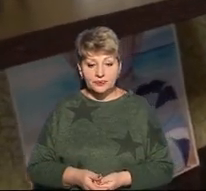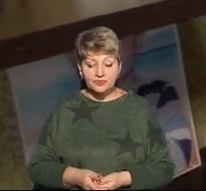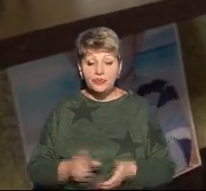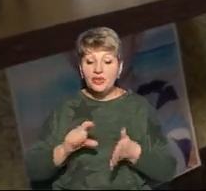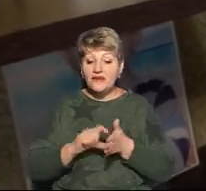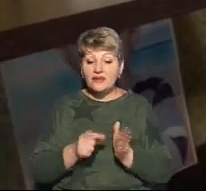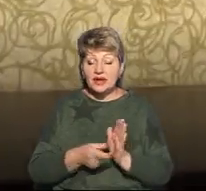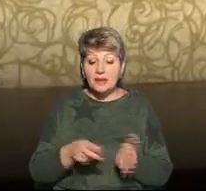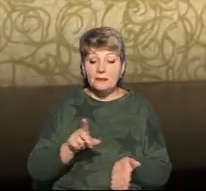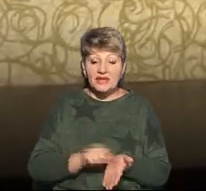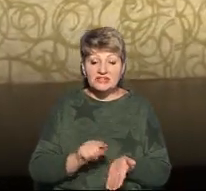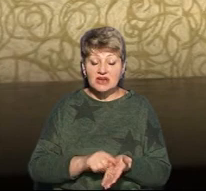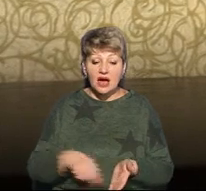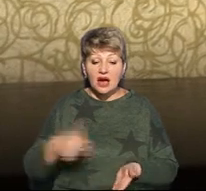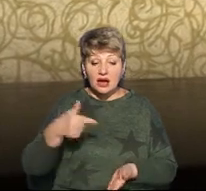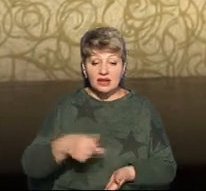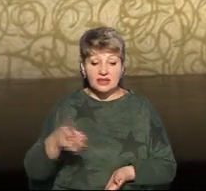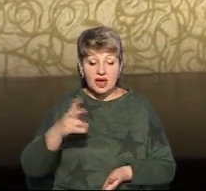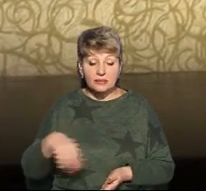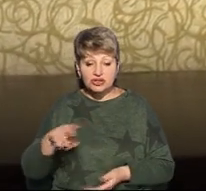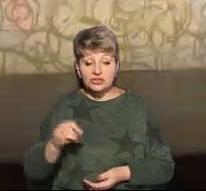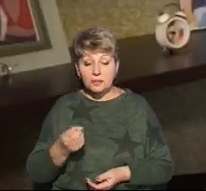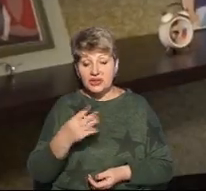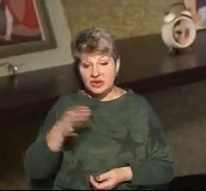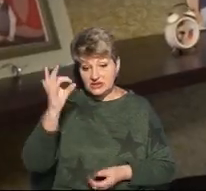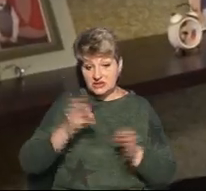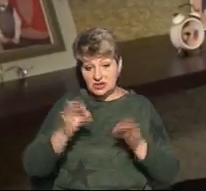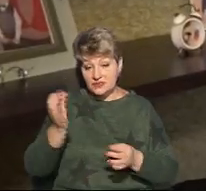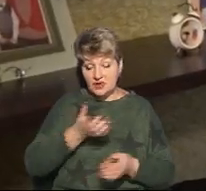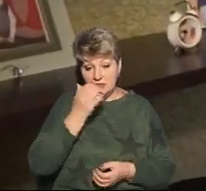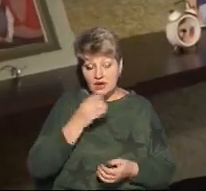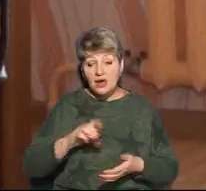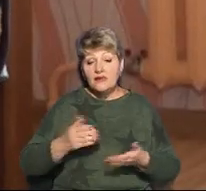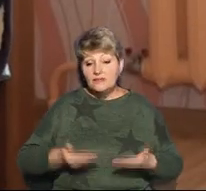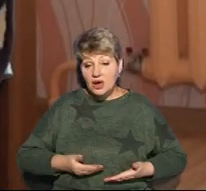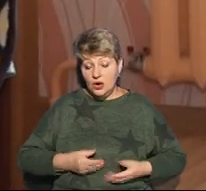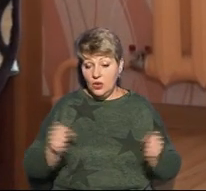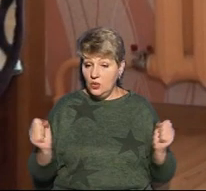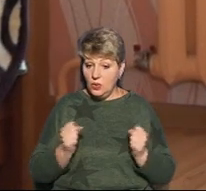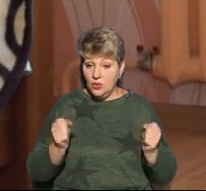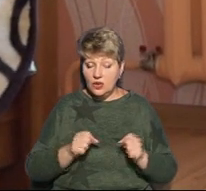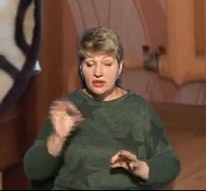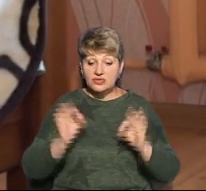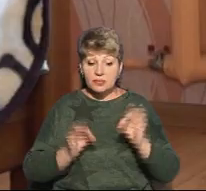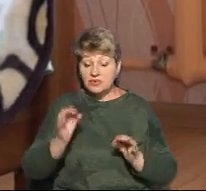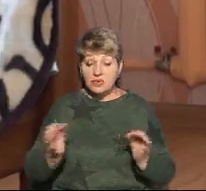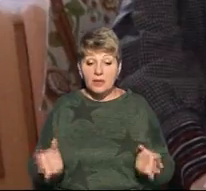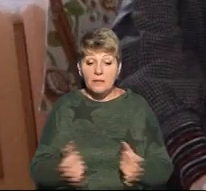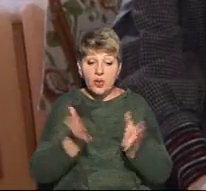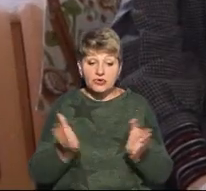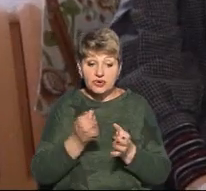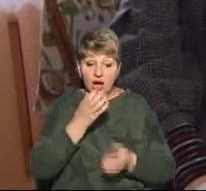У квартирі пенсіонерки Галини Демченко 15 градусів тепла. Жінка говорить, у помешканні холодно, температуру підтримує